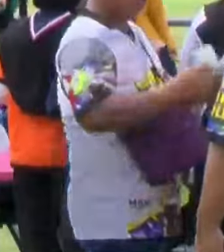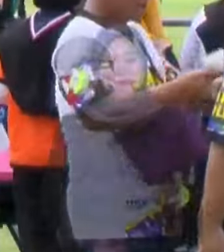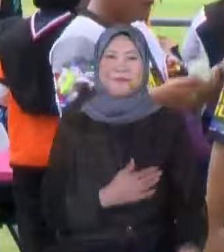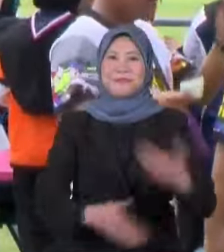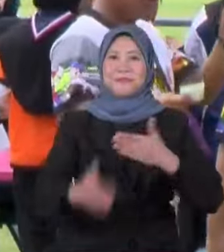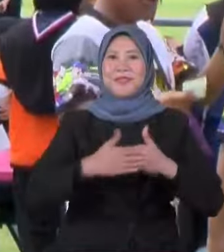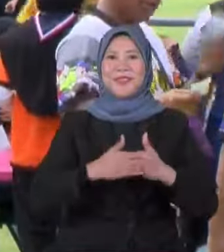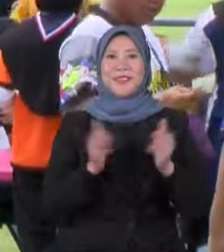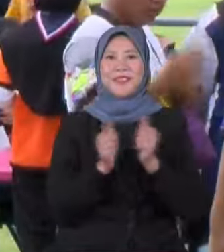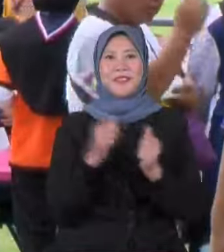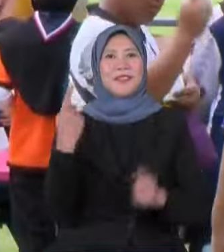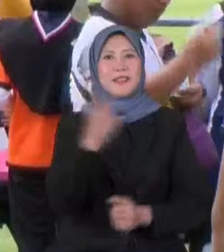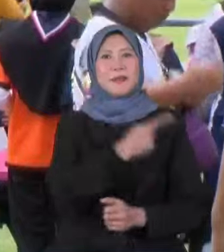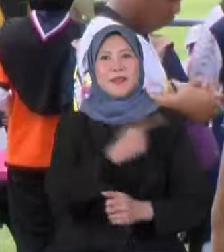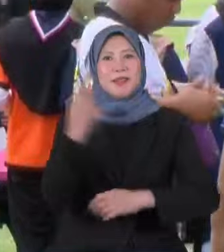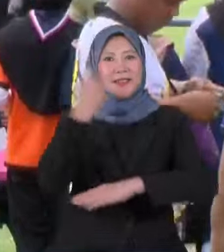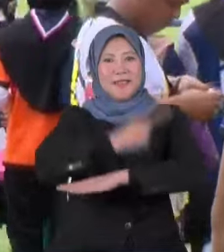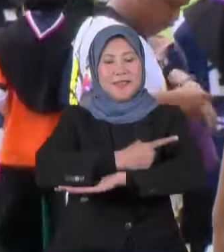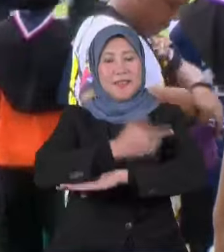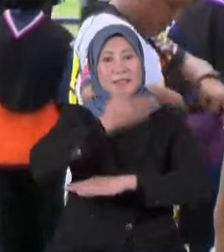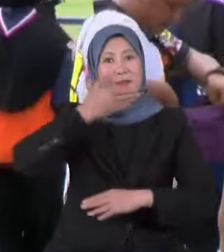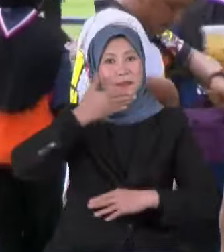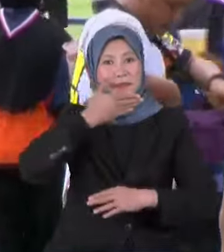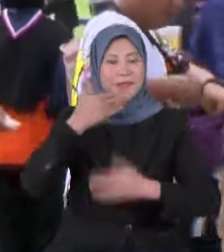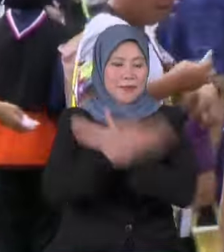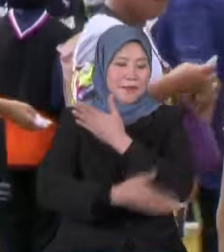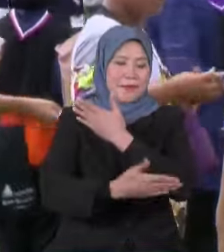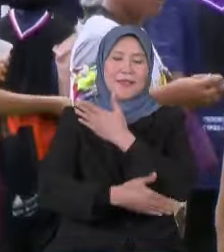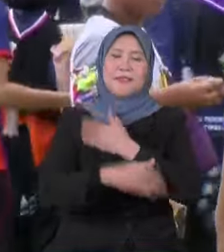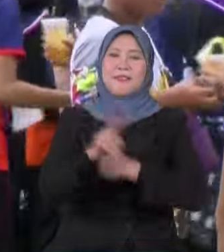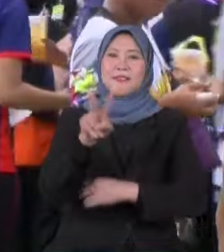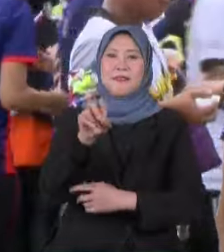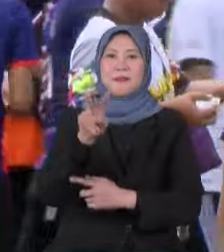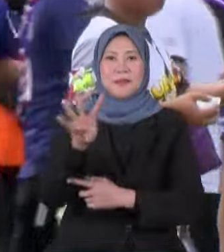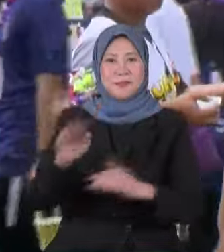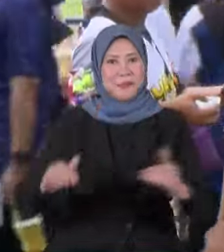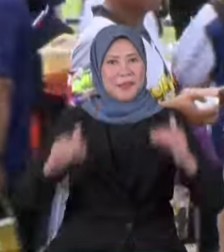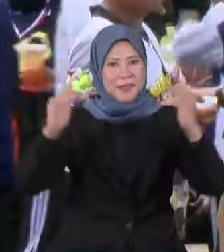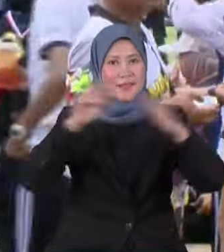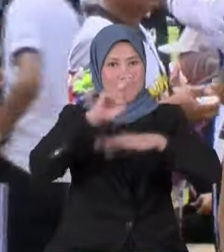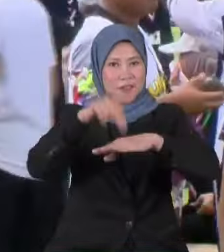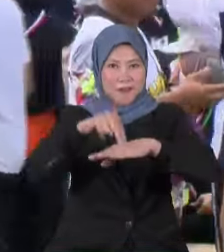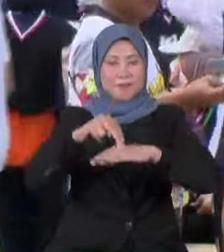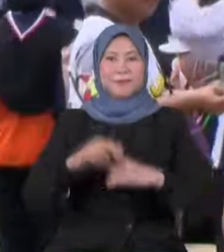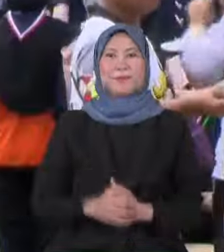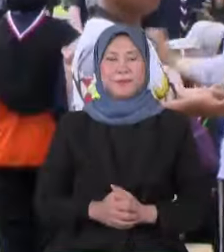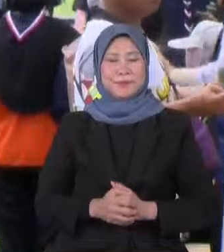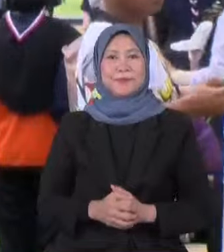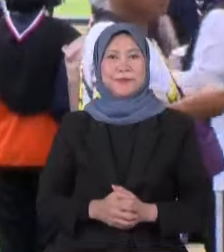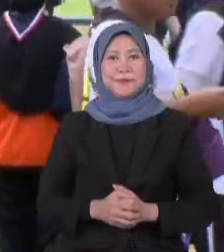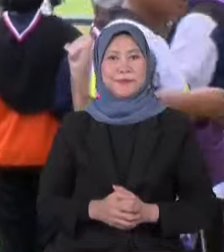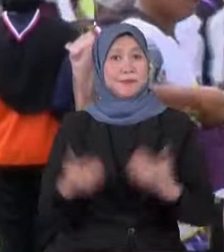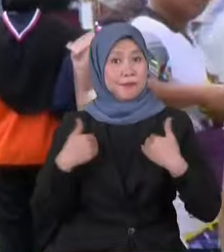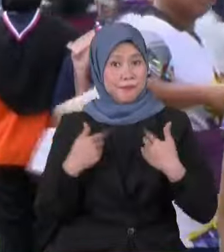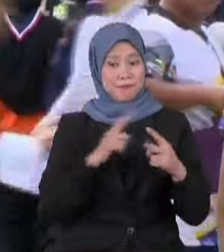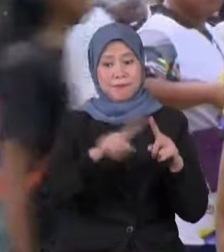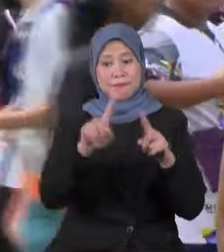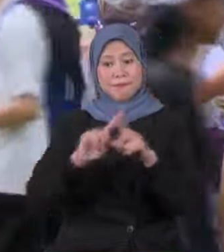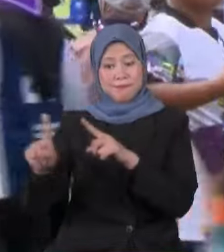kembali lagi bersama kami dalam Hari Belia Negara 2024 Peringkat Kebangsaan. Kita akan menyaksikan